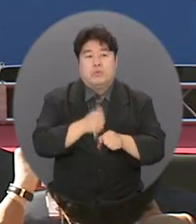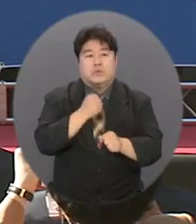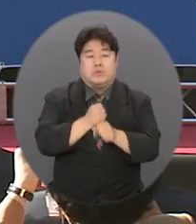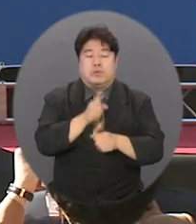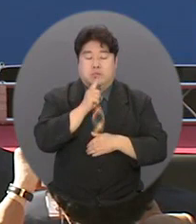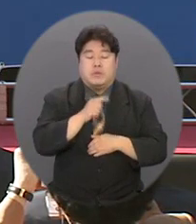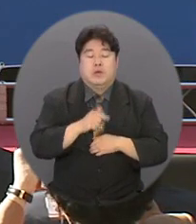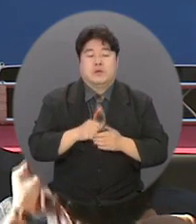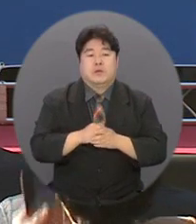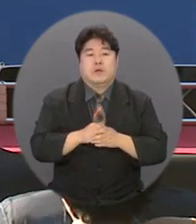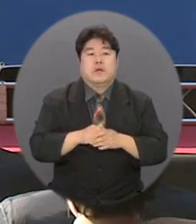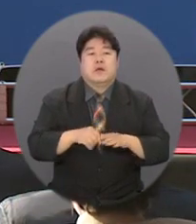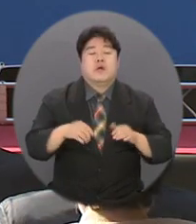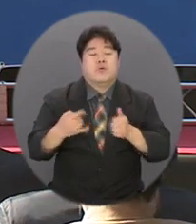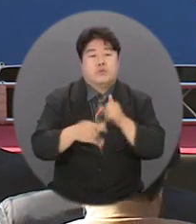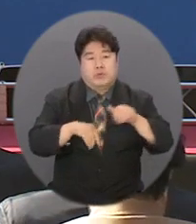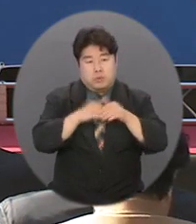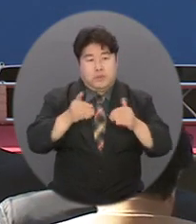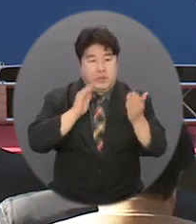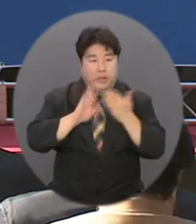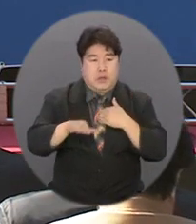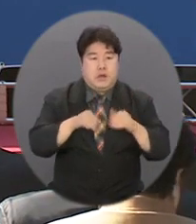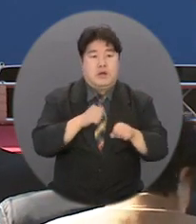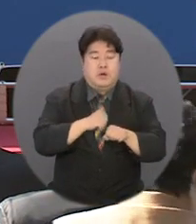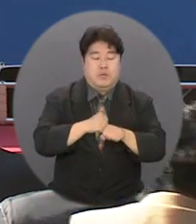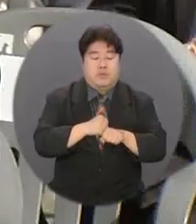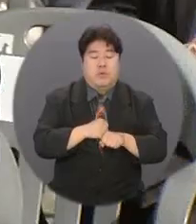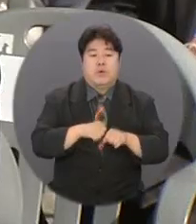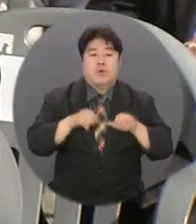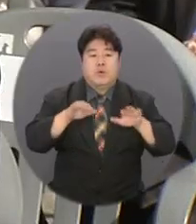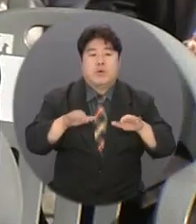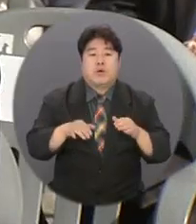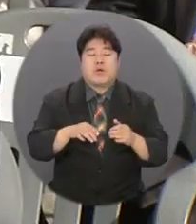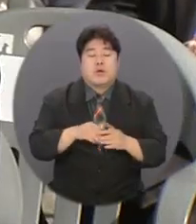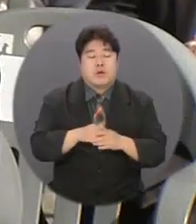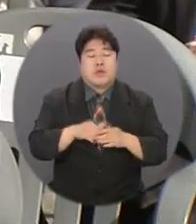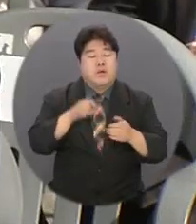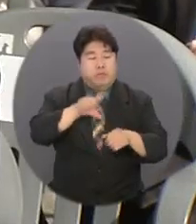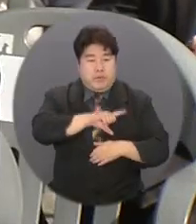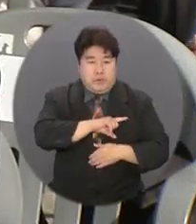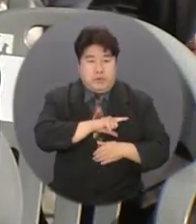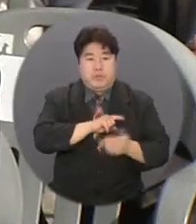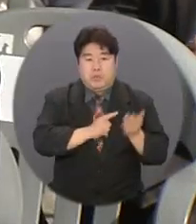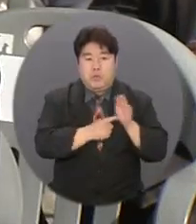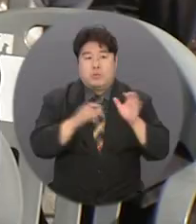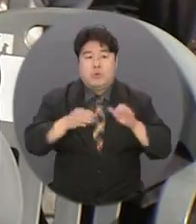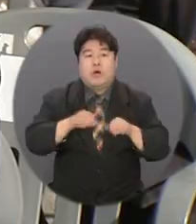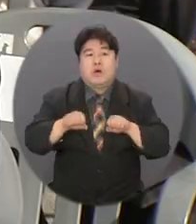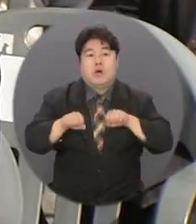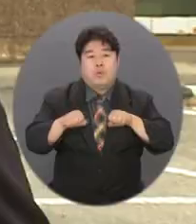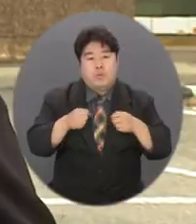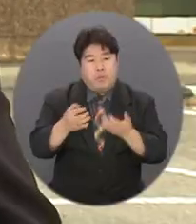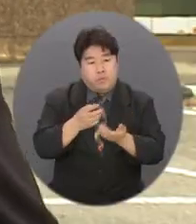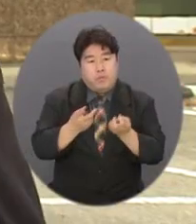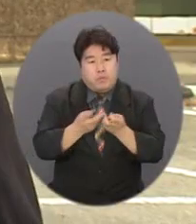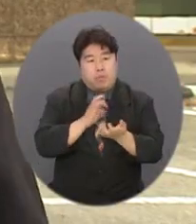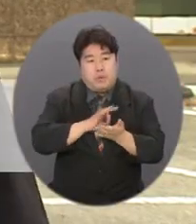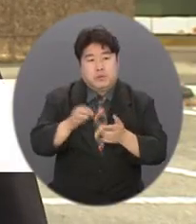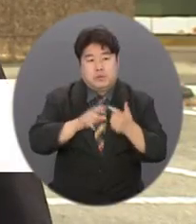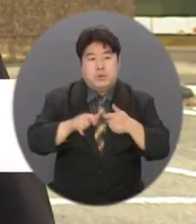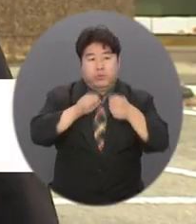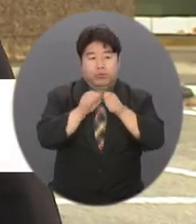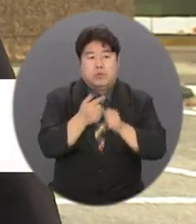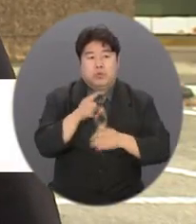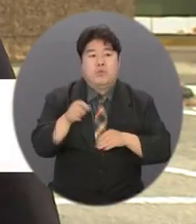그리고 인간 정 위원회는 앞으로 현상공모 와 명칭 공모를 통해 활용방안을 더 구체화 시킬 예정입니다 하룬